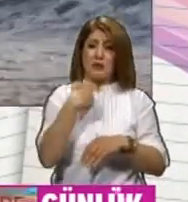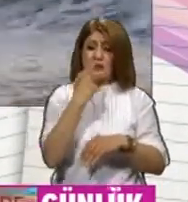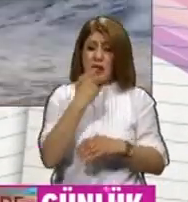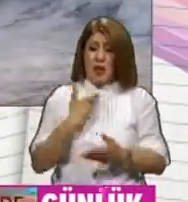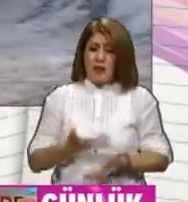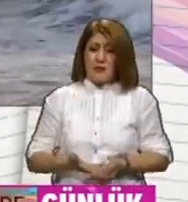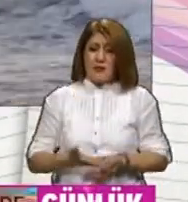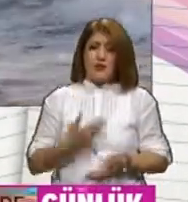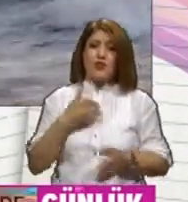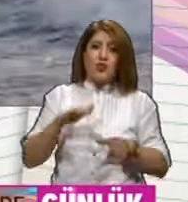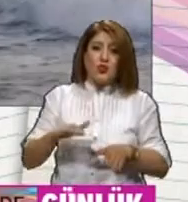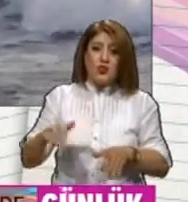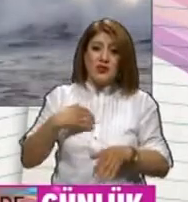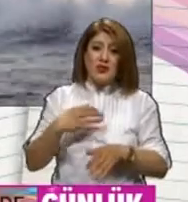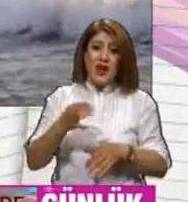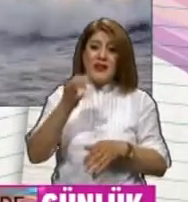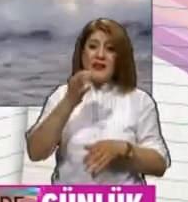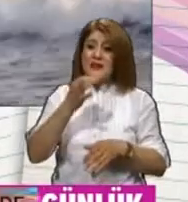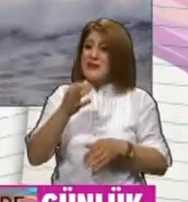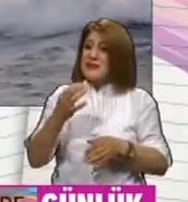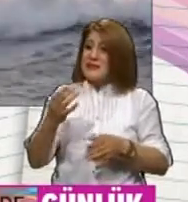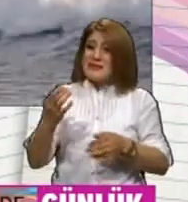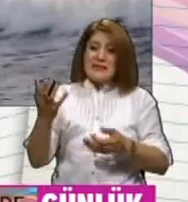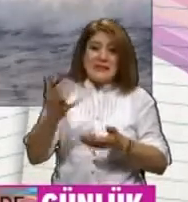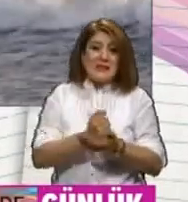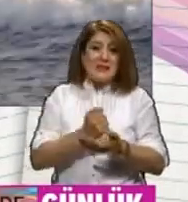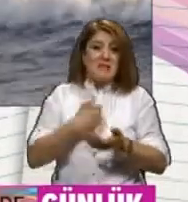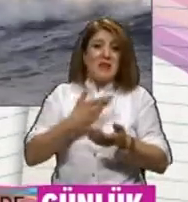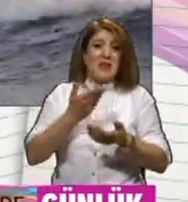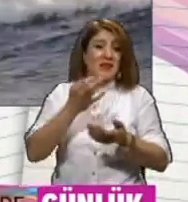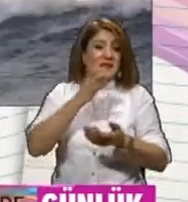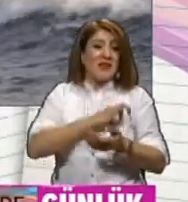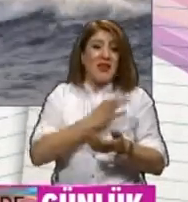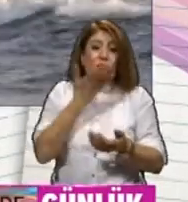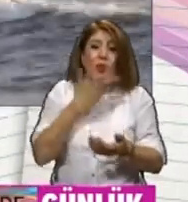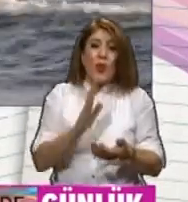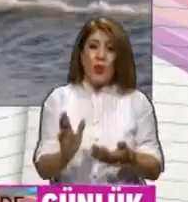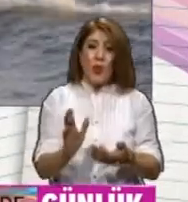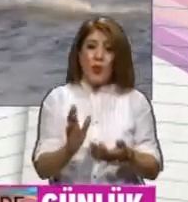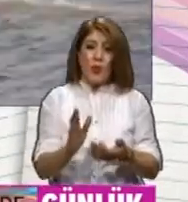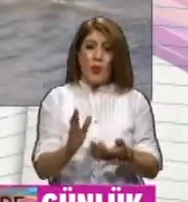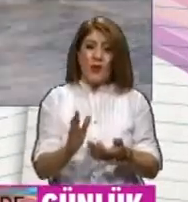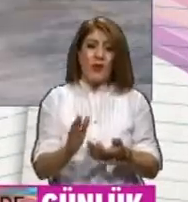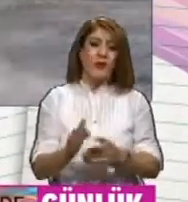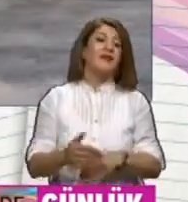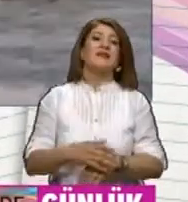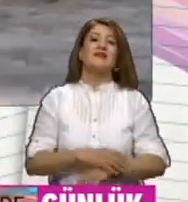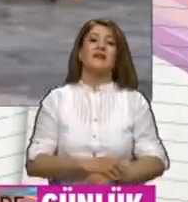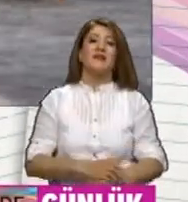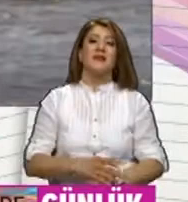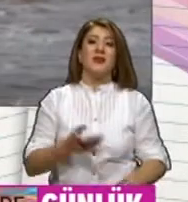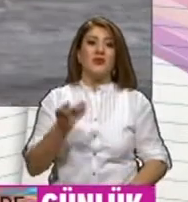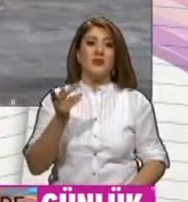O şartlarda imkanlarımız ona göre. Ne yaptınız? Allah aşkına çok merak ediyorum. Başka bir bomba geliyor. Ne yaptınız?